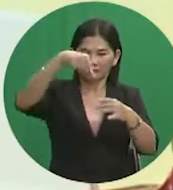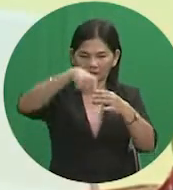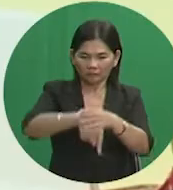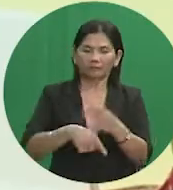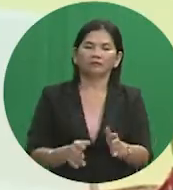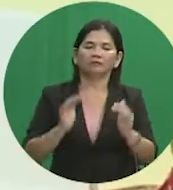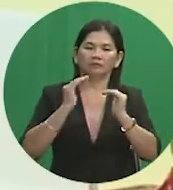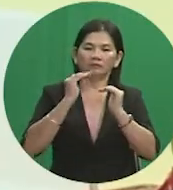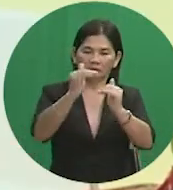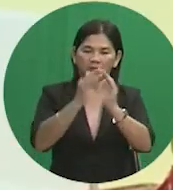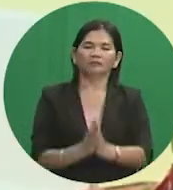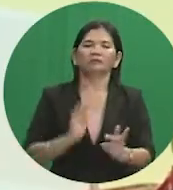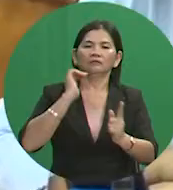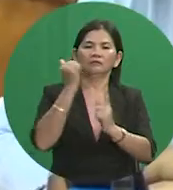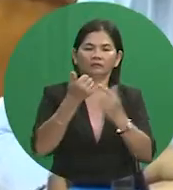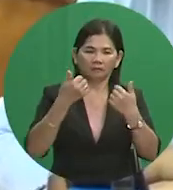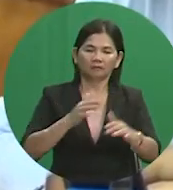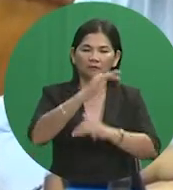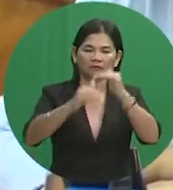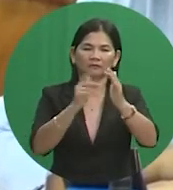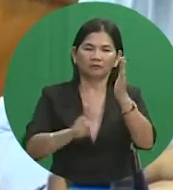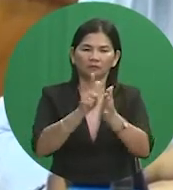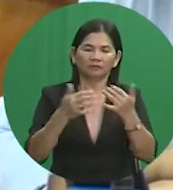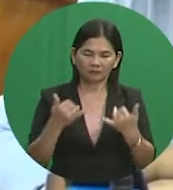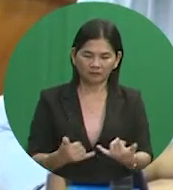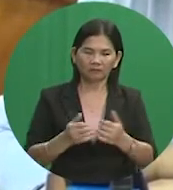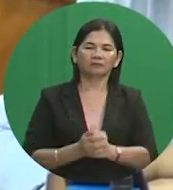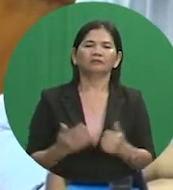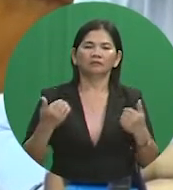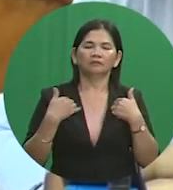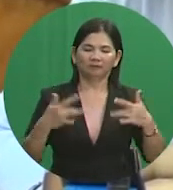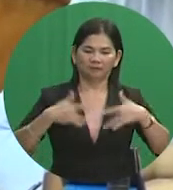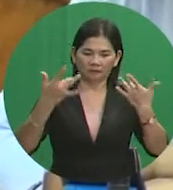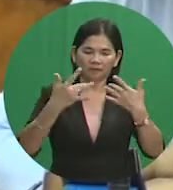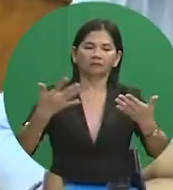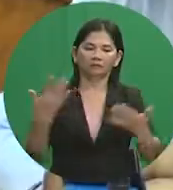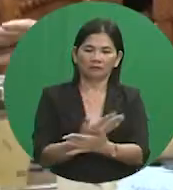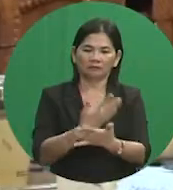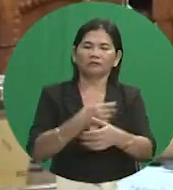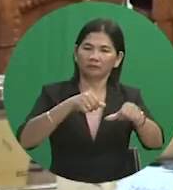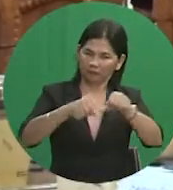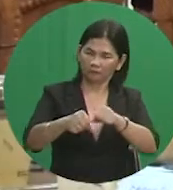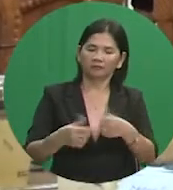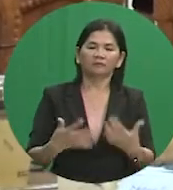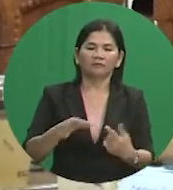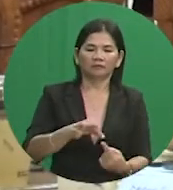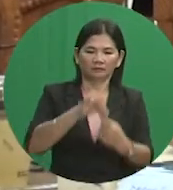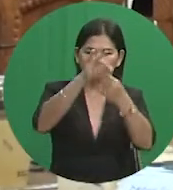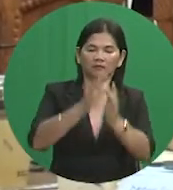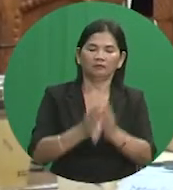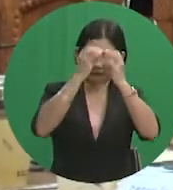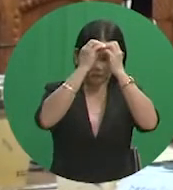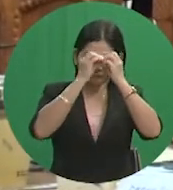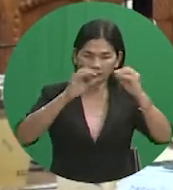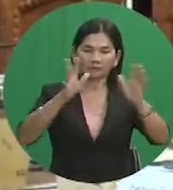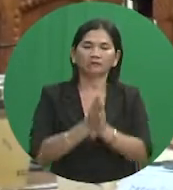นังสอบตามสภาพการวิวัฒน์ในประเทศชีตเนเปปัจจุบันหนังประเทศการได้ทำไมบรรทัดเติมมุกเตี้ยชีพิเศษการบรรทัดสับส